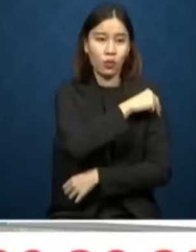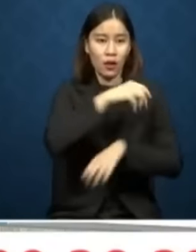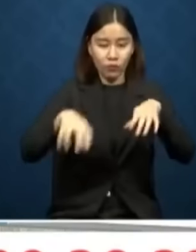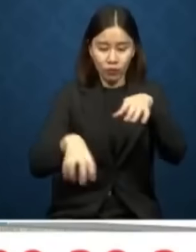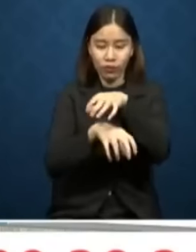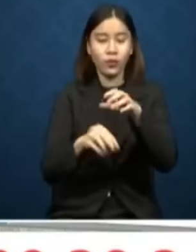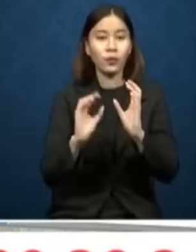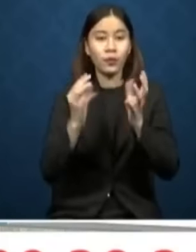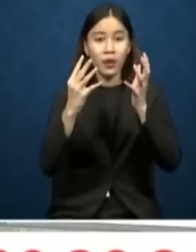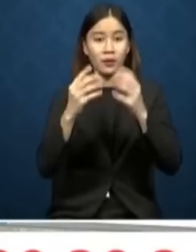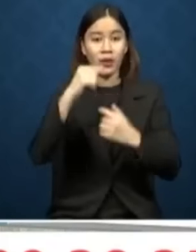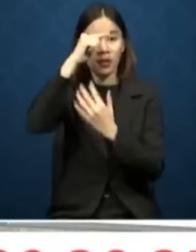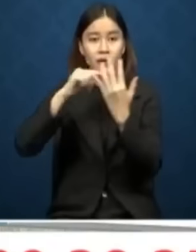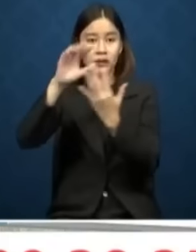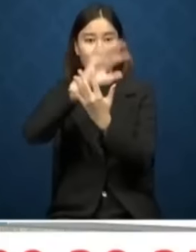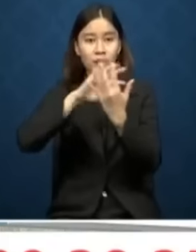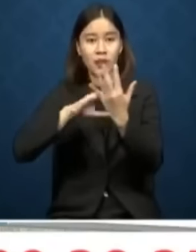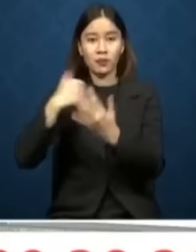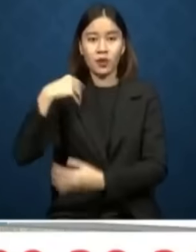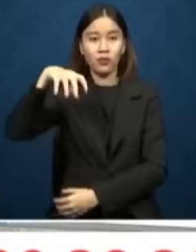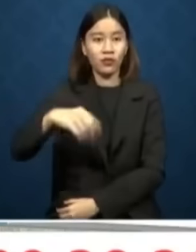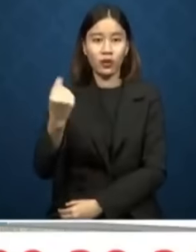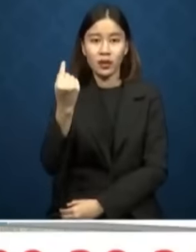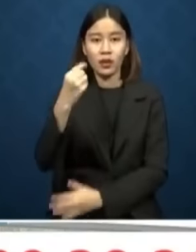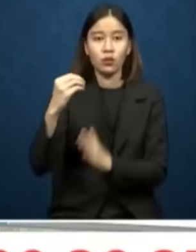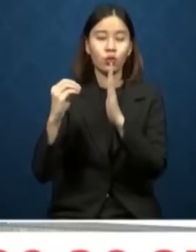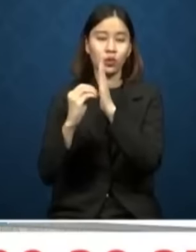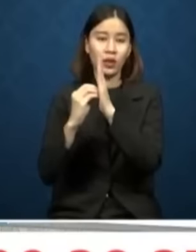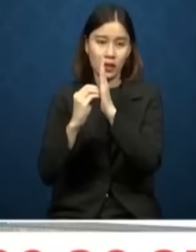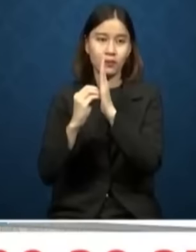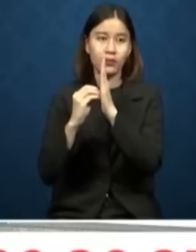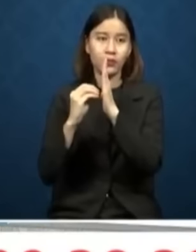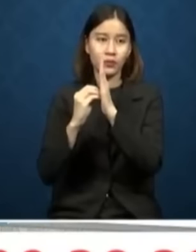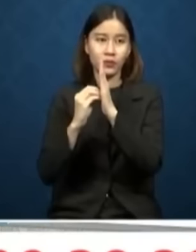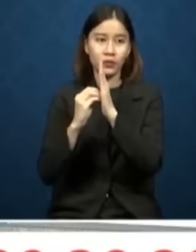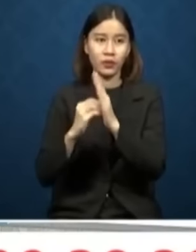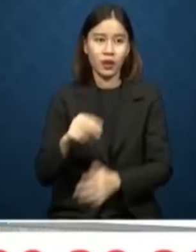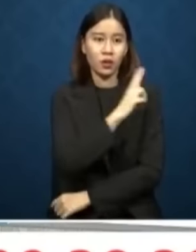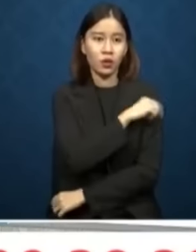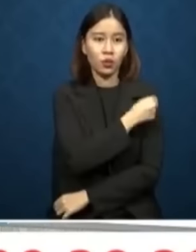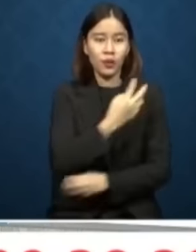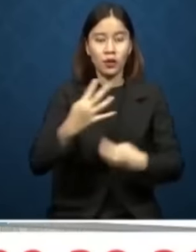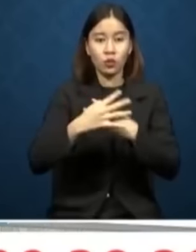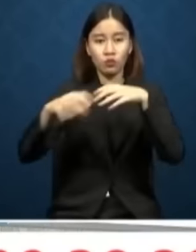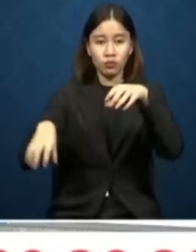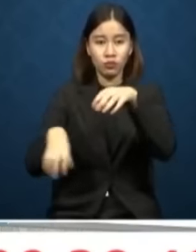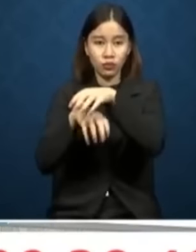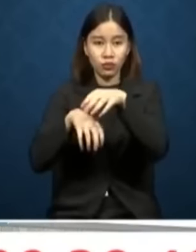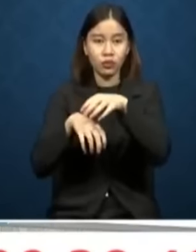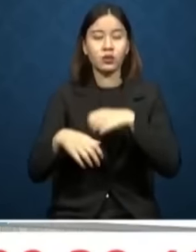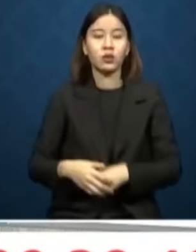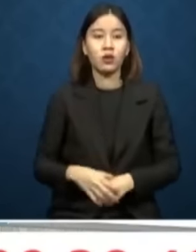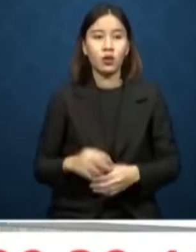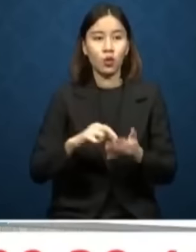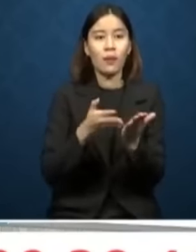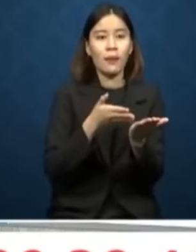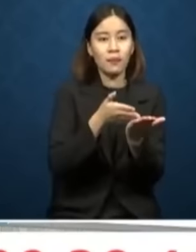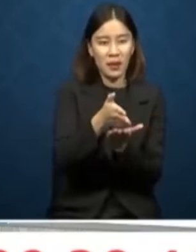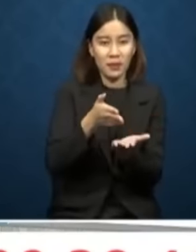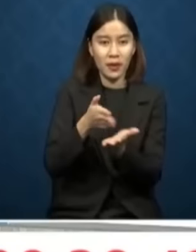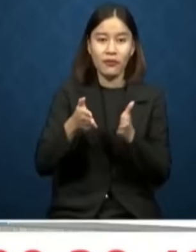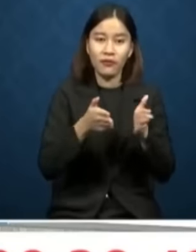ลประเทศไทยมีอยู่ที่เดียวครับที่กรุงเทพเนี่ยแหละครับทันสถานโรงพยาบาลราชทัณฑ์ที่เหลือเนี่ยเป็นแผนกพยาบ